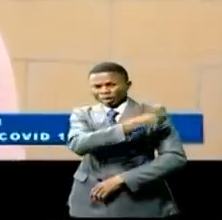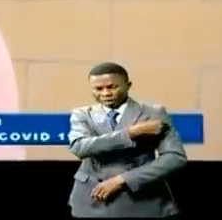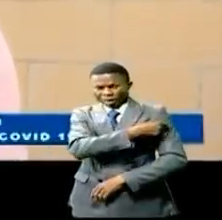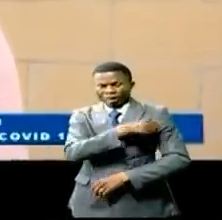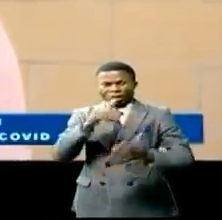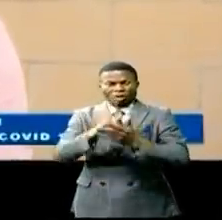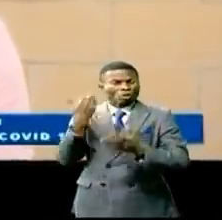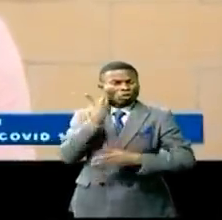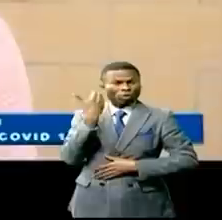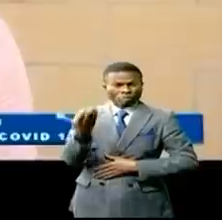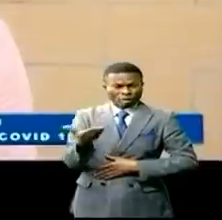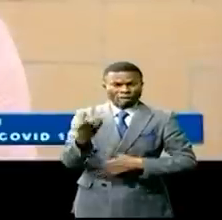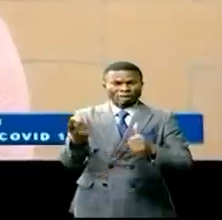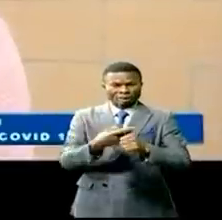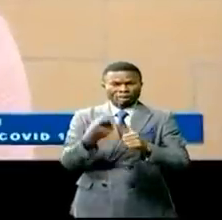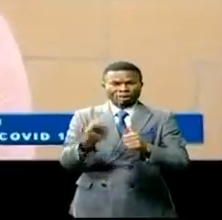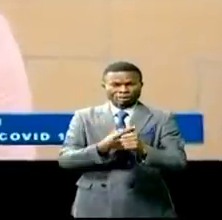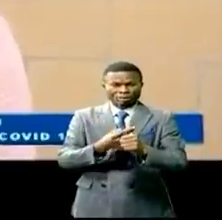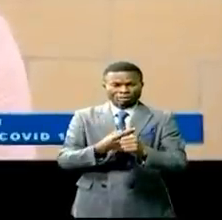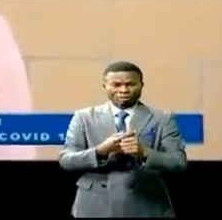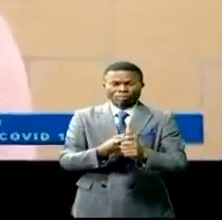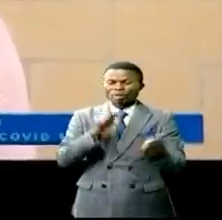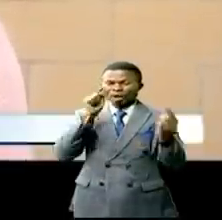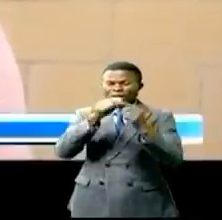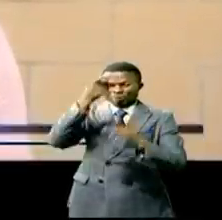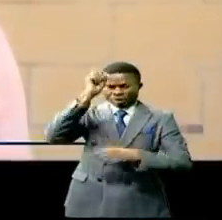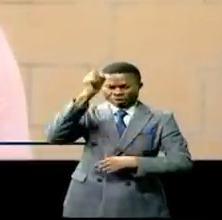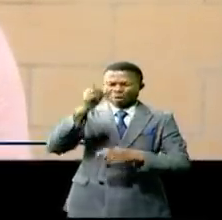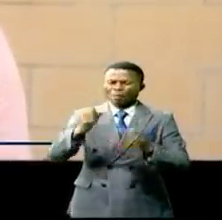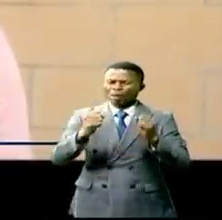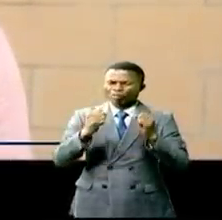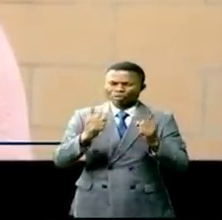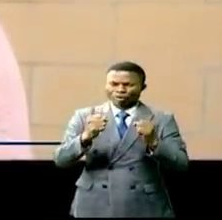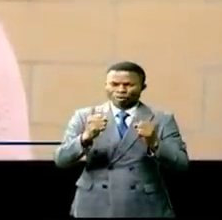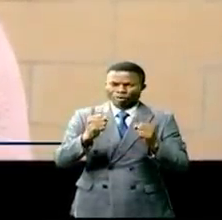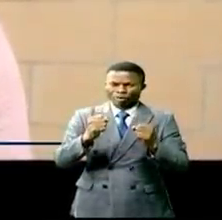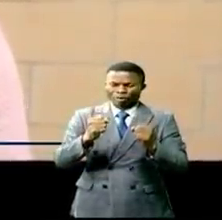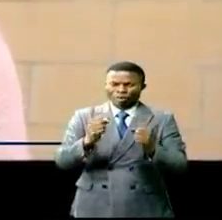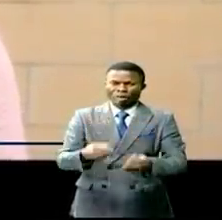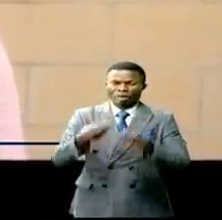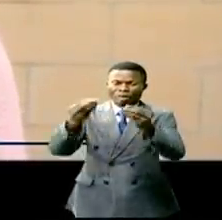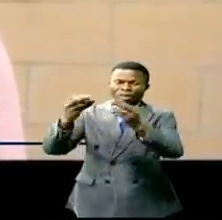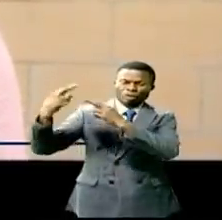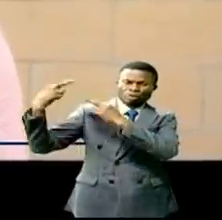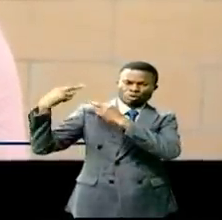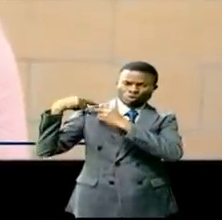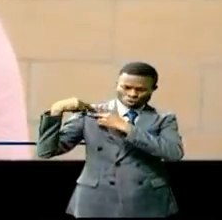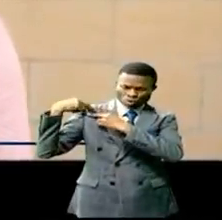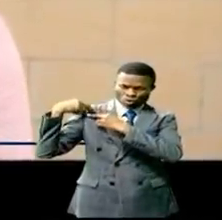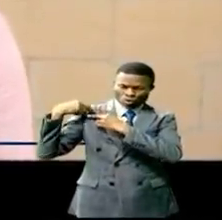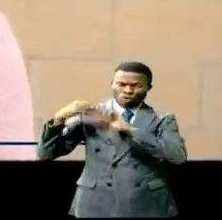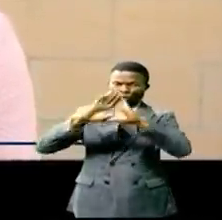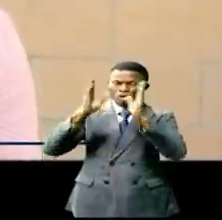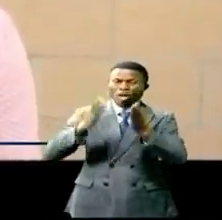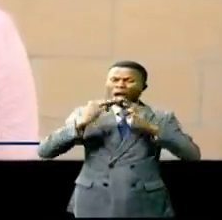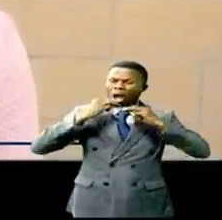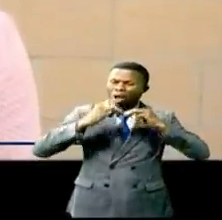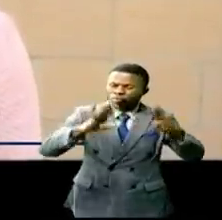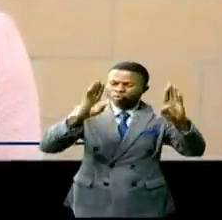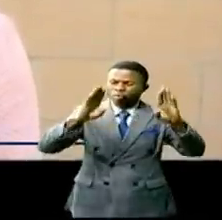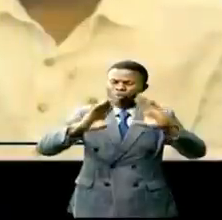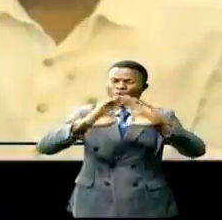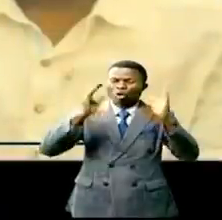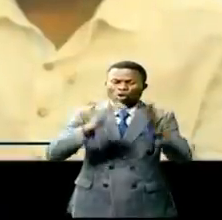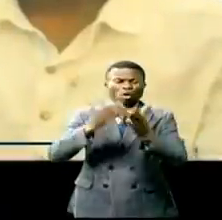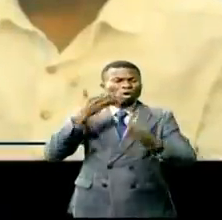et surtout et les plus grands objectifs c'est de les responsabiliser dès qu'ils portent les messages de kovy